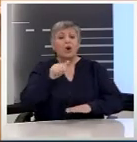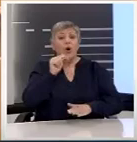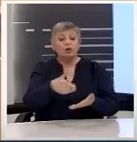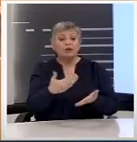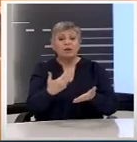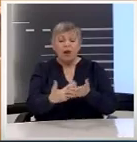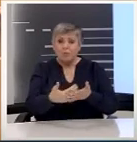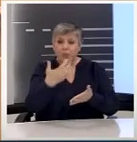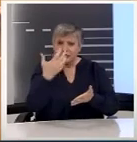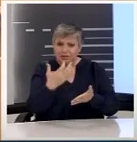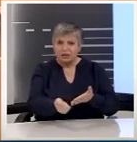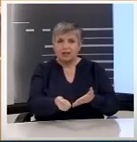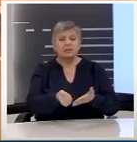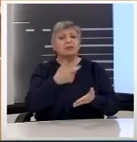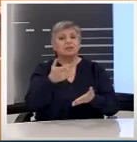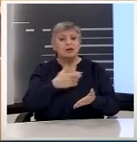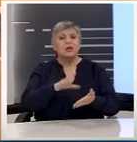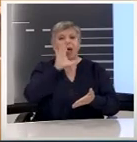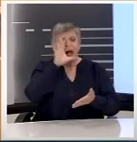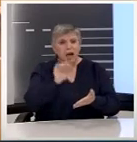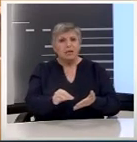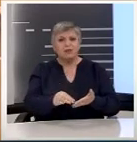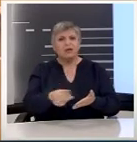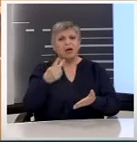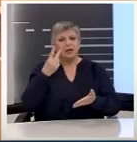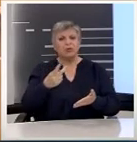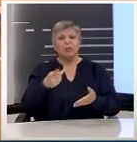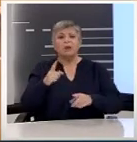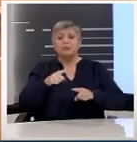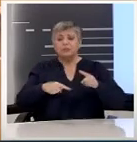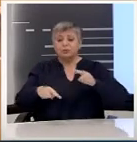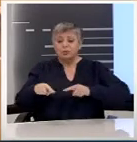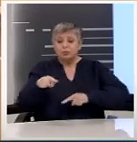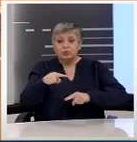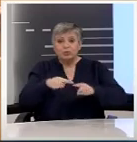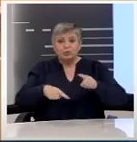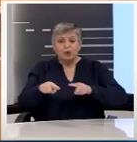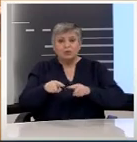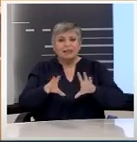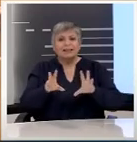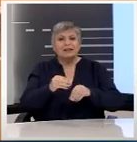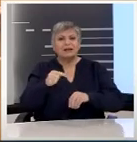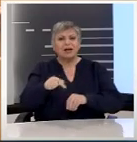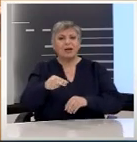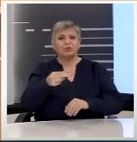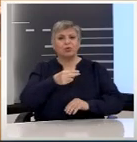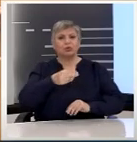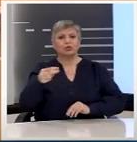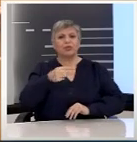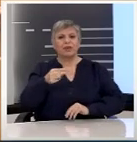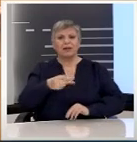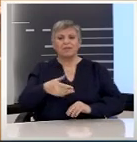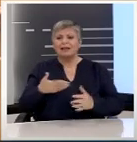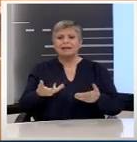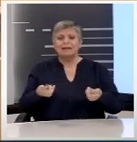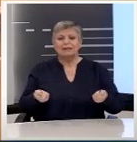να αποκαλυφθεί η αλήθεια και να δούμε επιτέλους αυτό το κομμάτι το οποίο δεν μπόρεσε να το διευκρινίσει η δικαιοσύνη. Ποιος